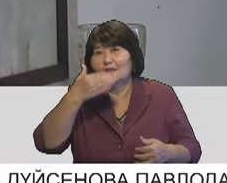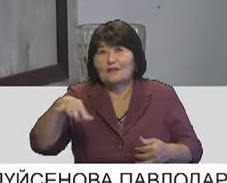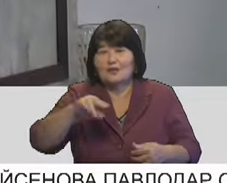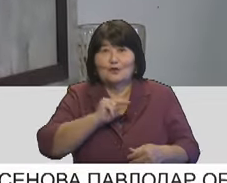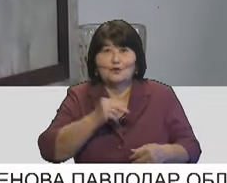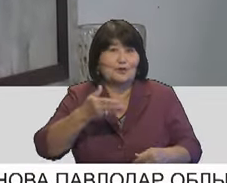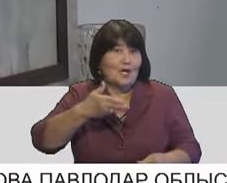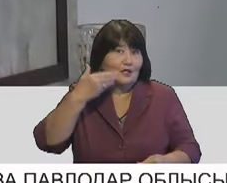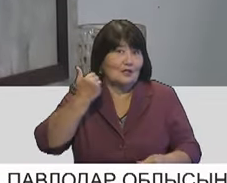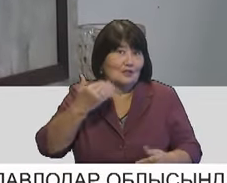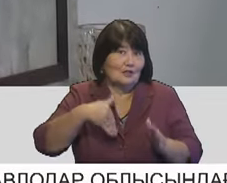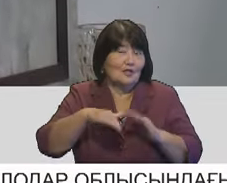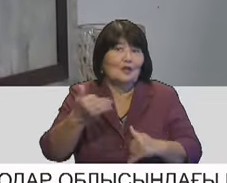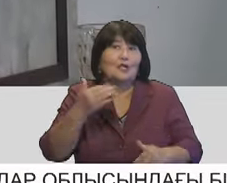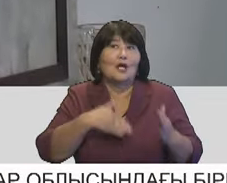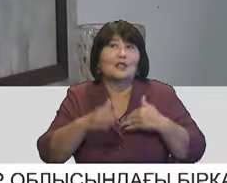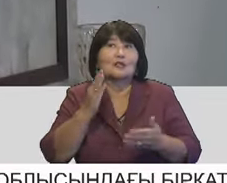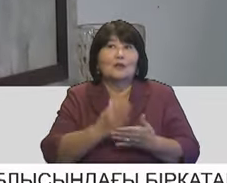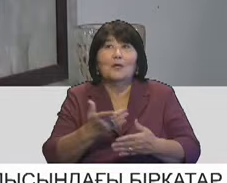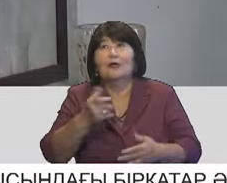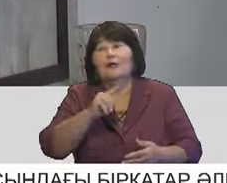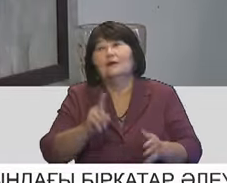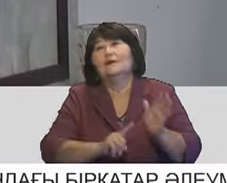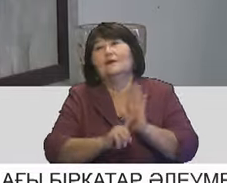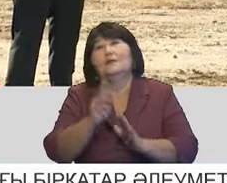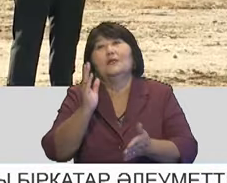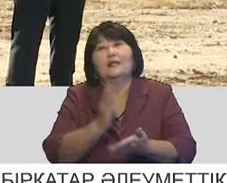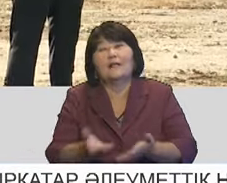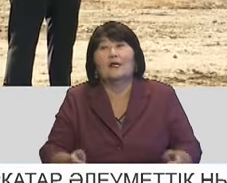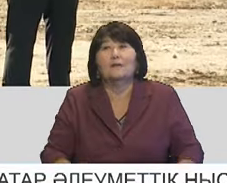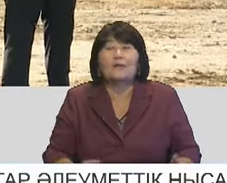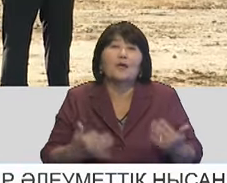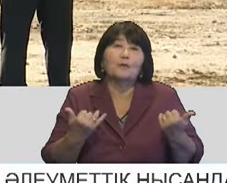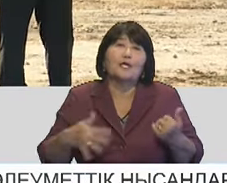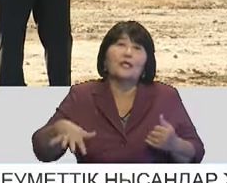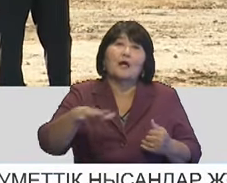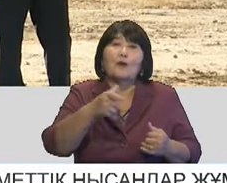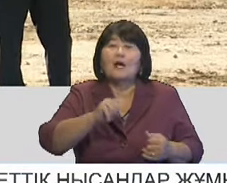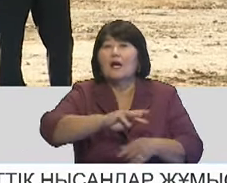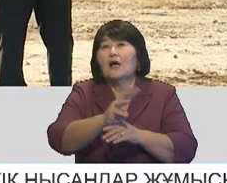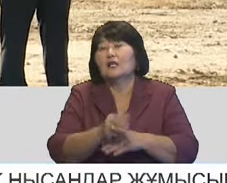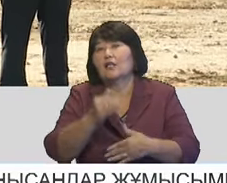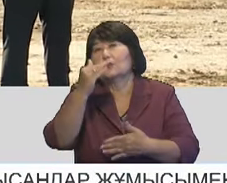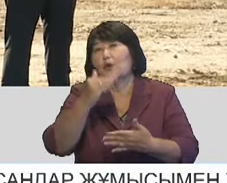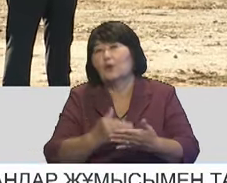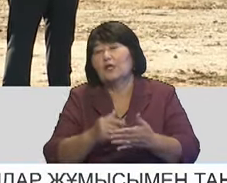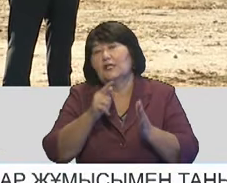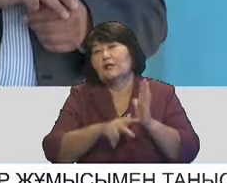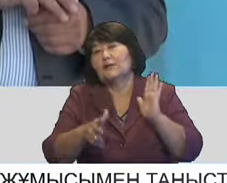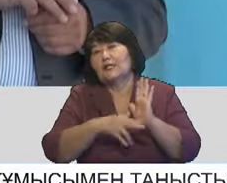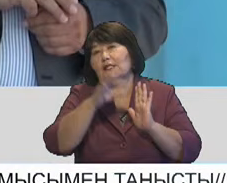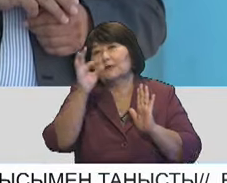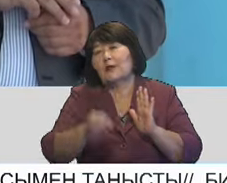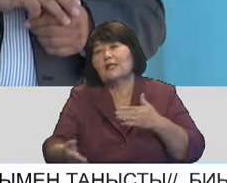жеңілденіп, соған риза болып атырмыз, мына көгілдір отын келіп жатқанына. Биыл аймақтың газдандыру көрсеткішін